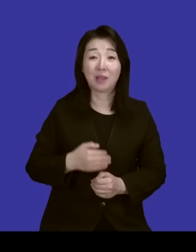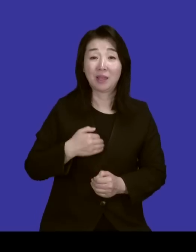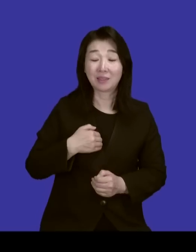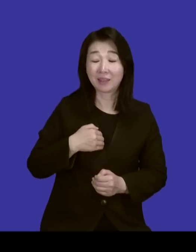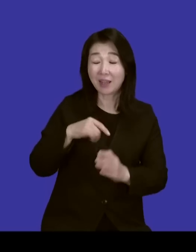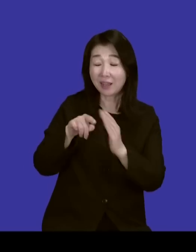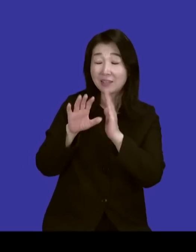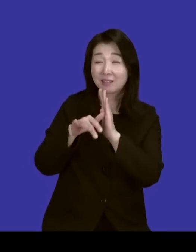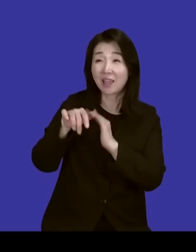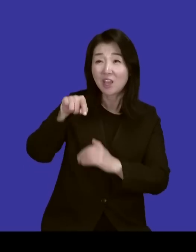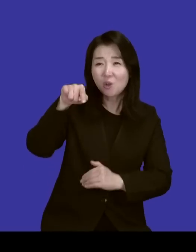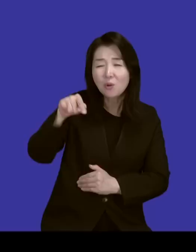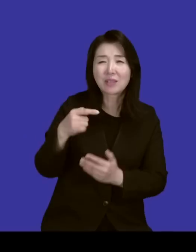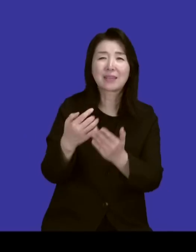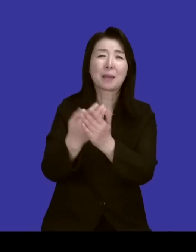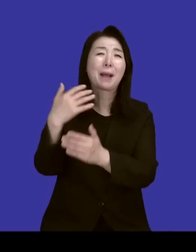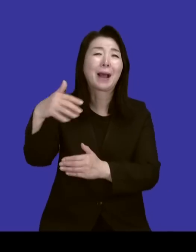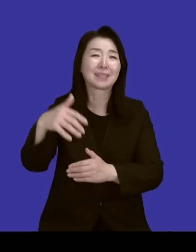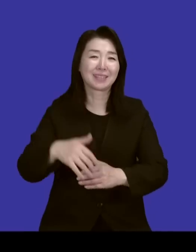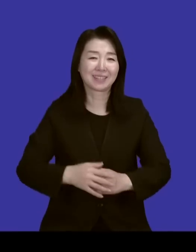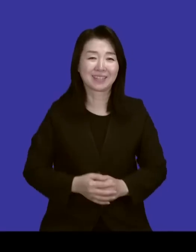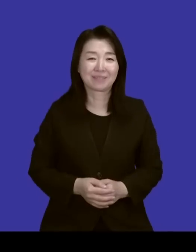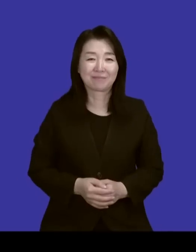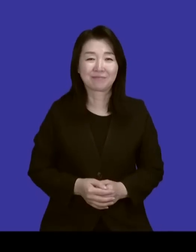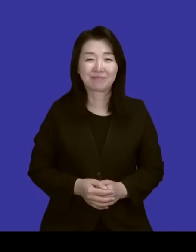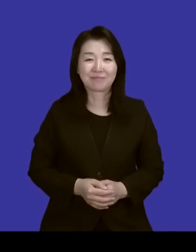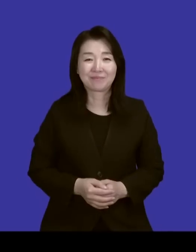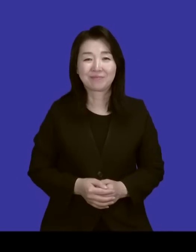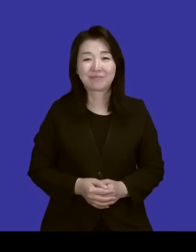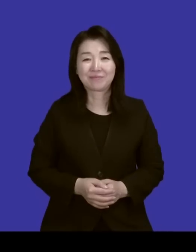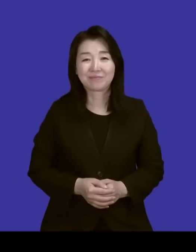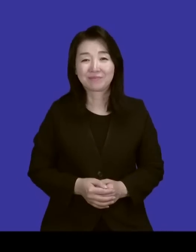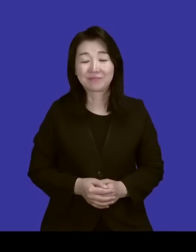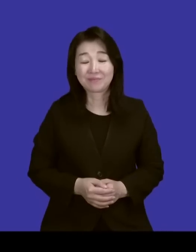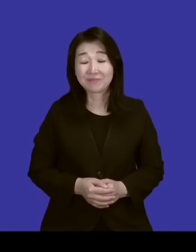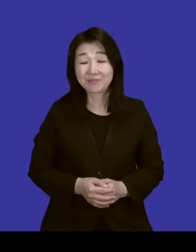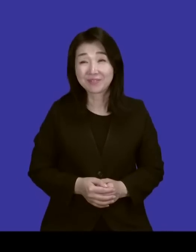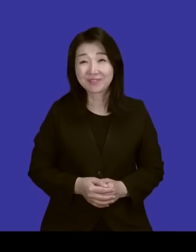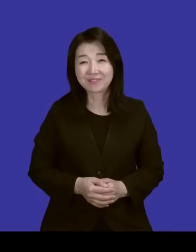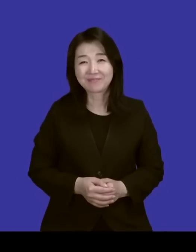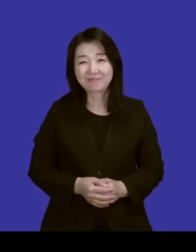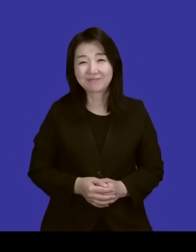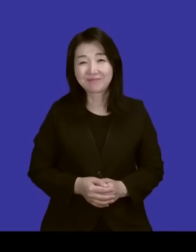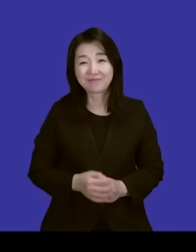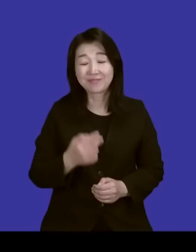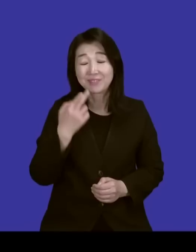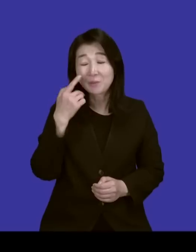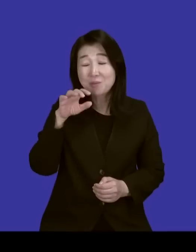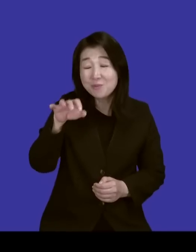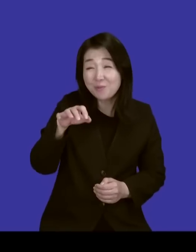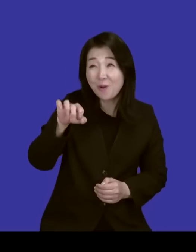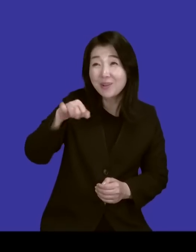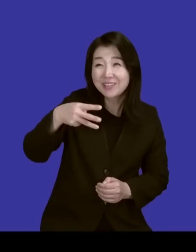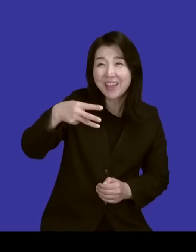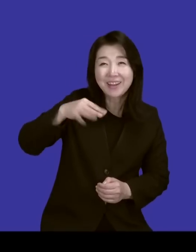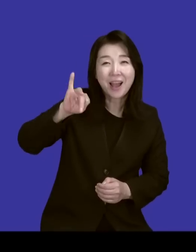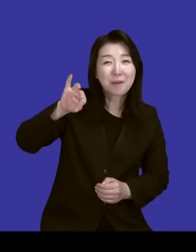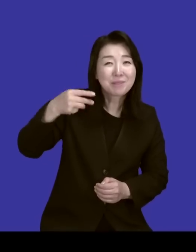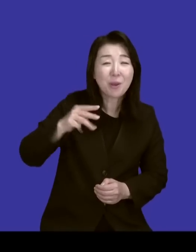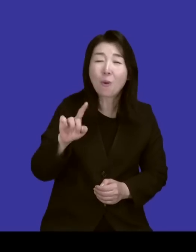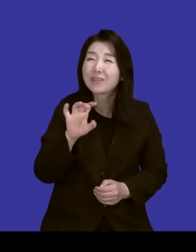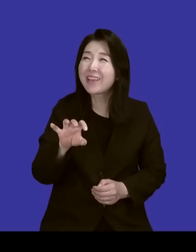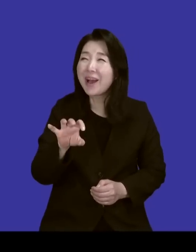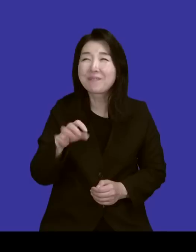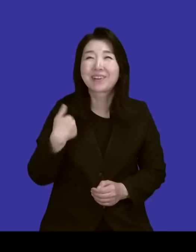개발도 안 됐어요. 됐어요. 그 그때 당시에는. 저는 이제 저희 동생이 페어팩스 하이스쿨 다녔고 페어팩스라고 알고 맞아요. 세너빌이 어디야? 막 사람들이 그렇지. 막 그럴 때였거든요.